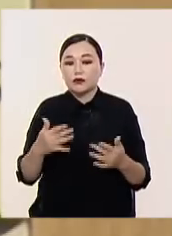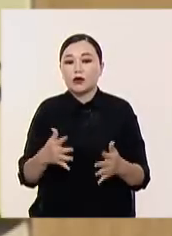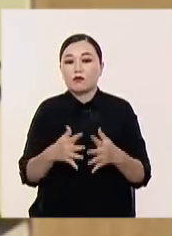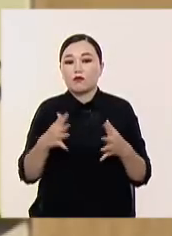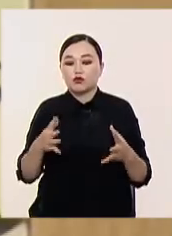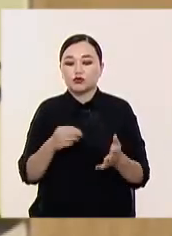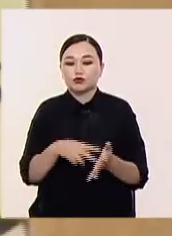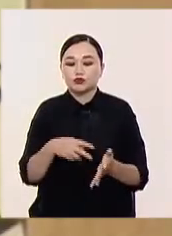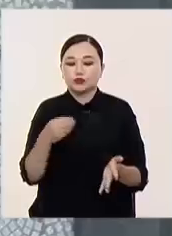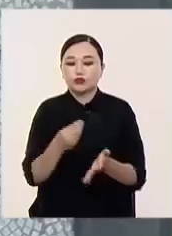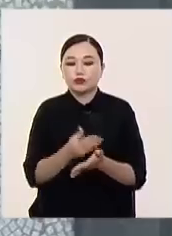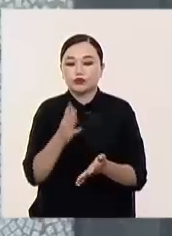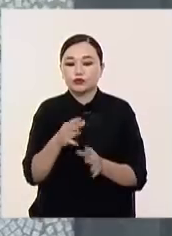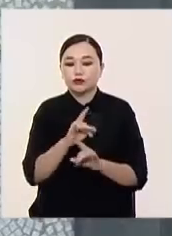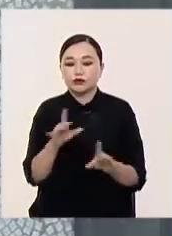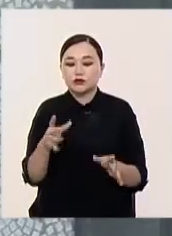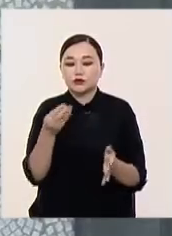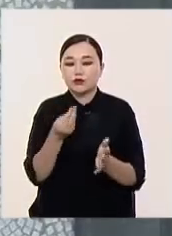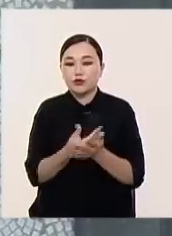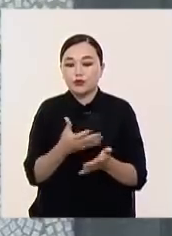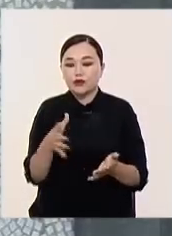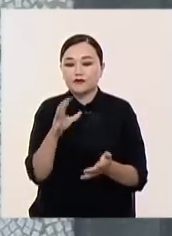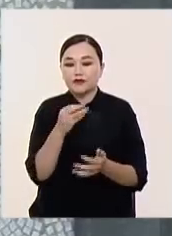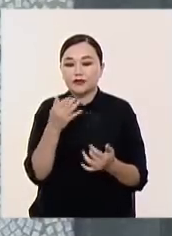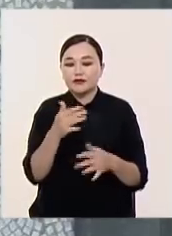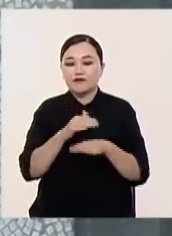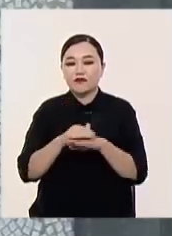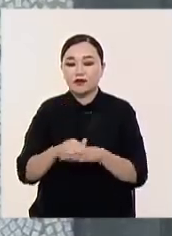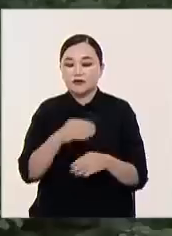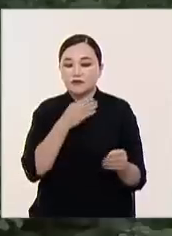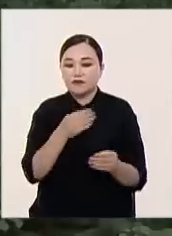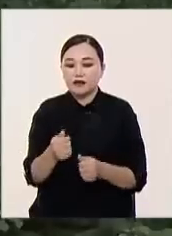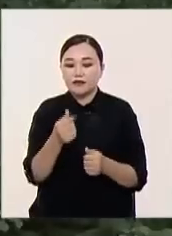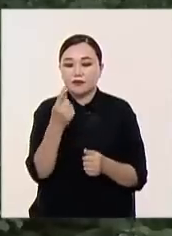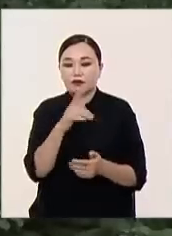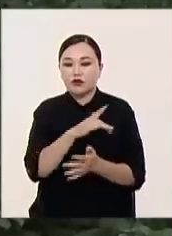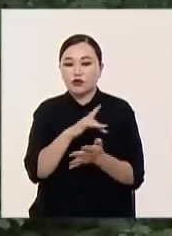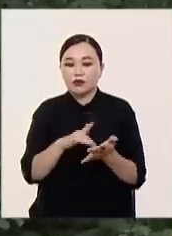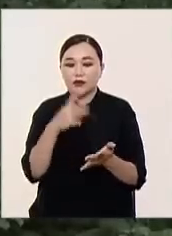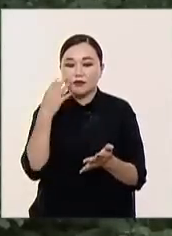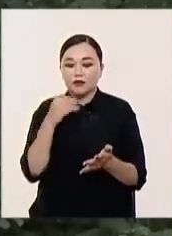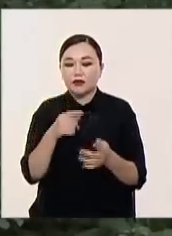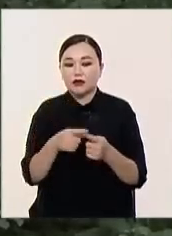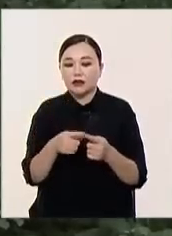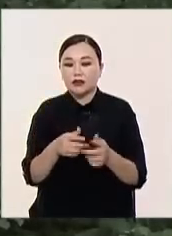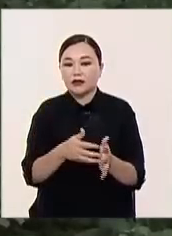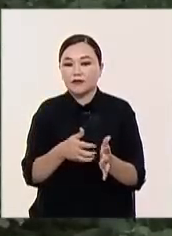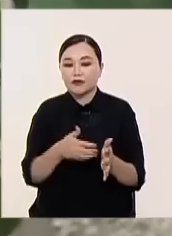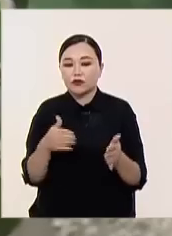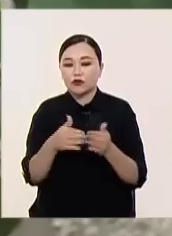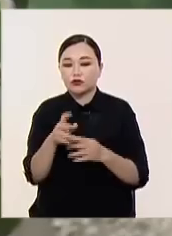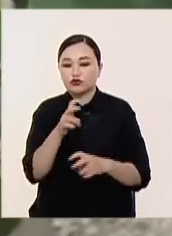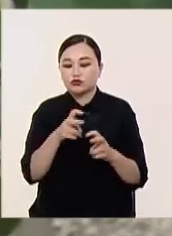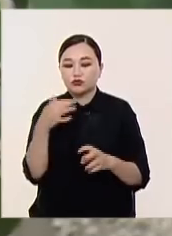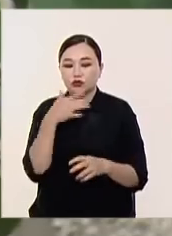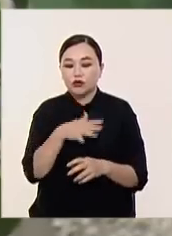сайын бағада өседі деп отыр. Айтуларынша, қымбатшылыққа бірнеше фактор әсер еткен. Біріншіден, мегаполисте жалдамалы пәтер тапшы, үй іздейтіндер көп.